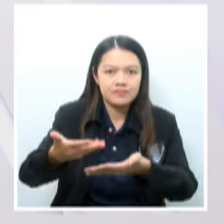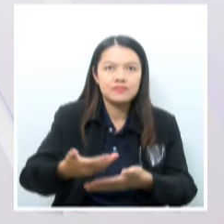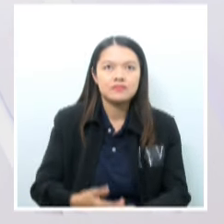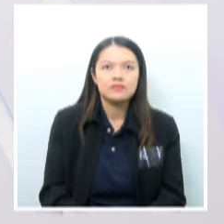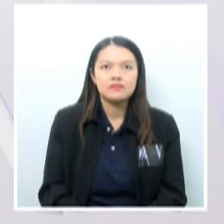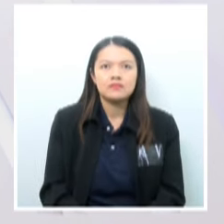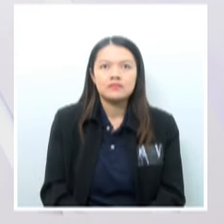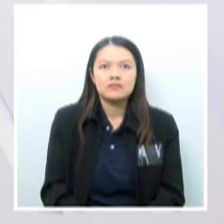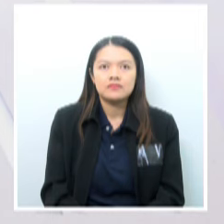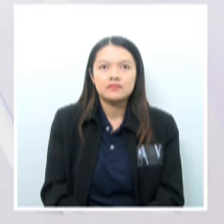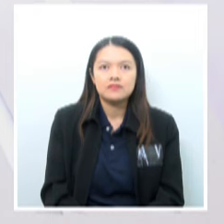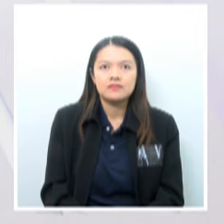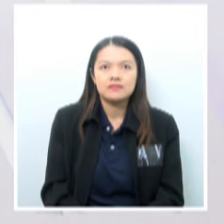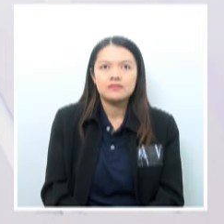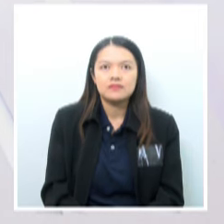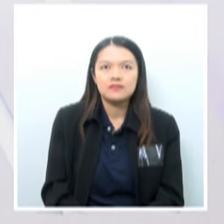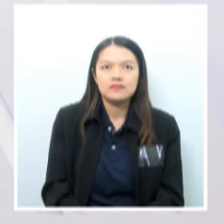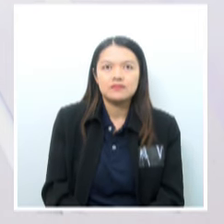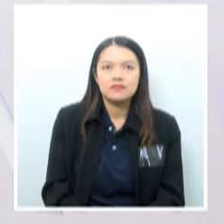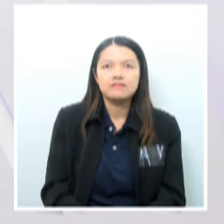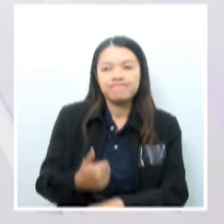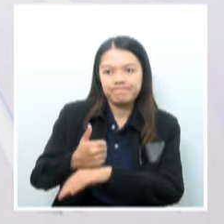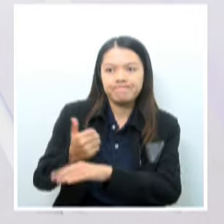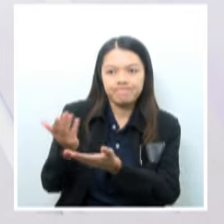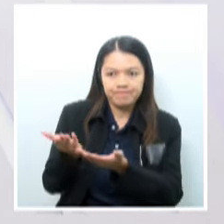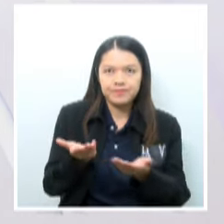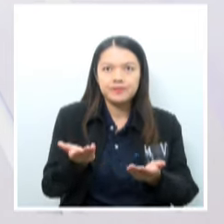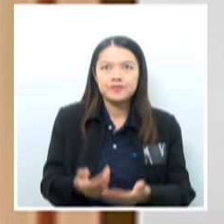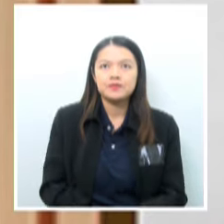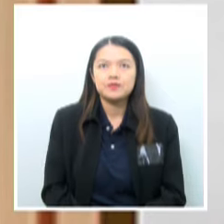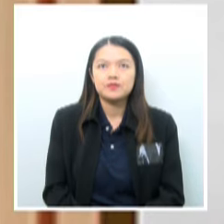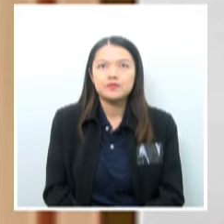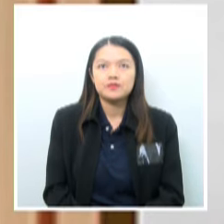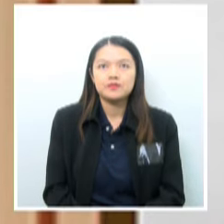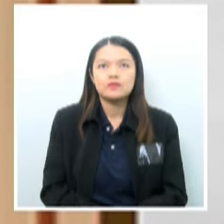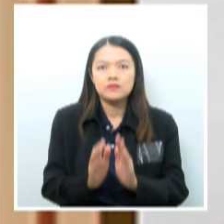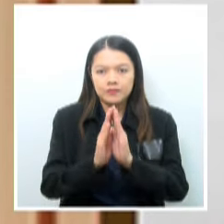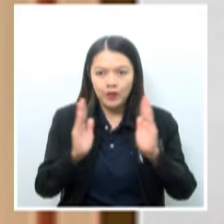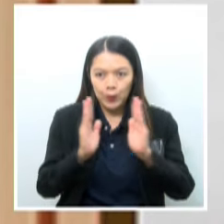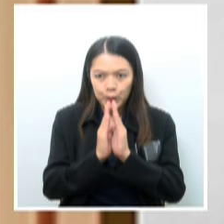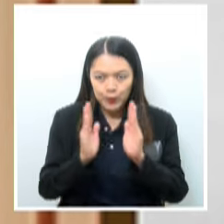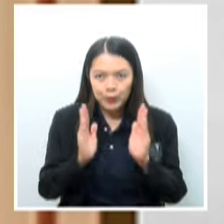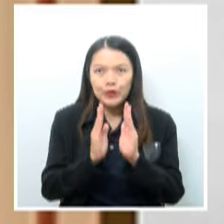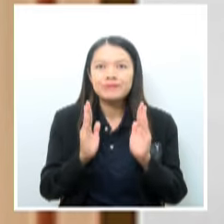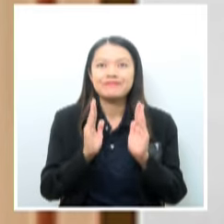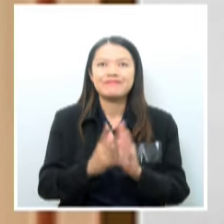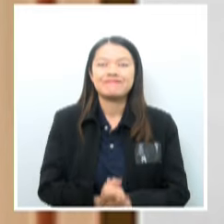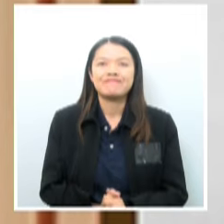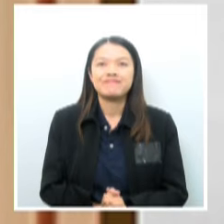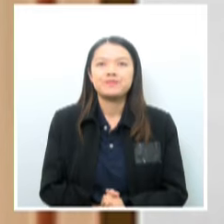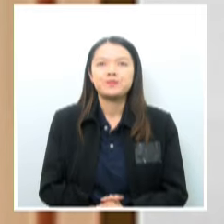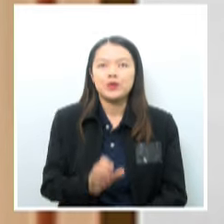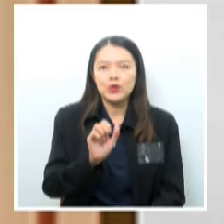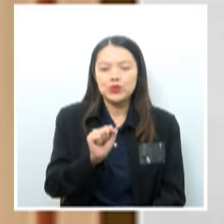อขับเคลื่อนร่วมกันนะคะก็จะขออนุญาตเรียนเชิญท่านผอ.ค่ะ ครับก็ต้องขอบคุณนะครับขอบคุณทางสพท.นะ